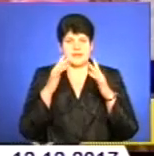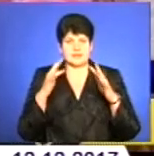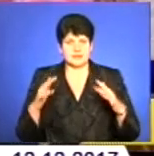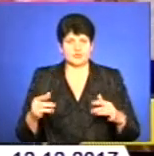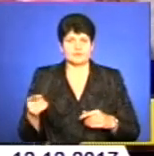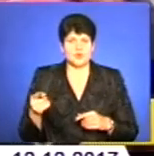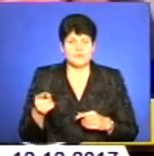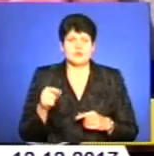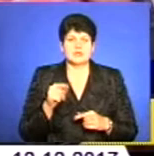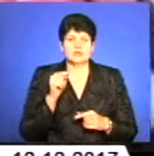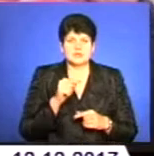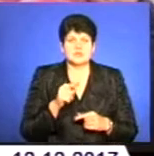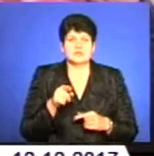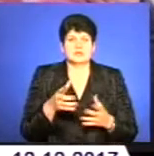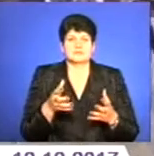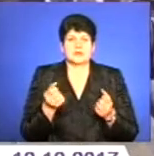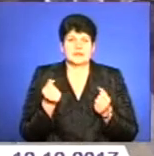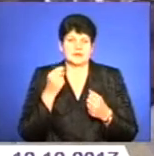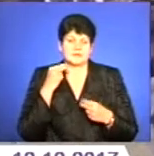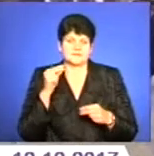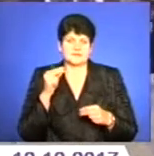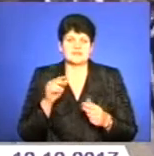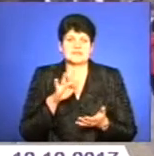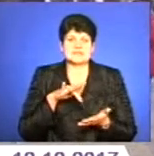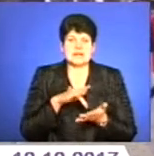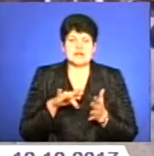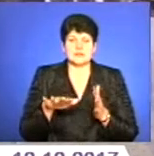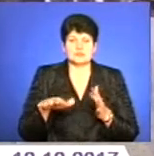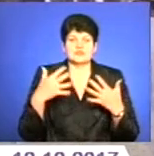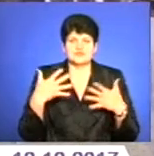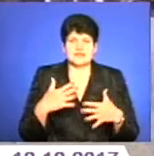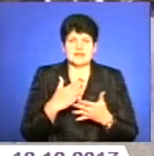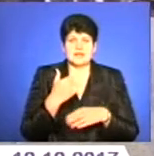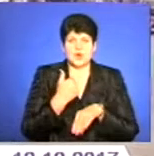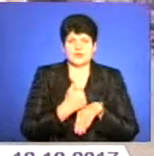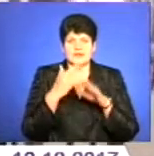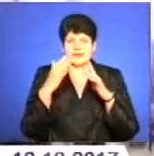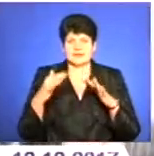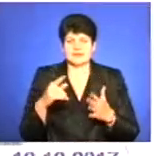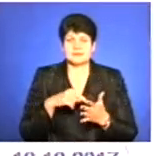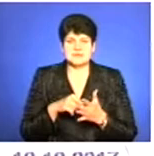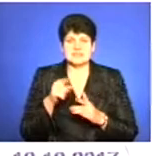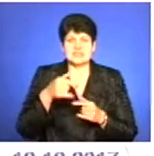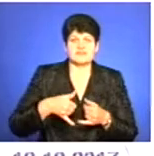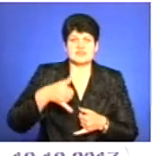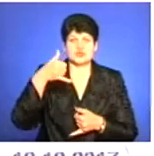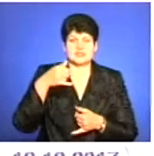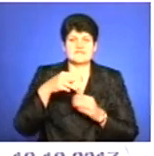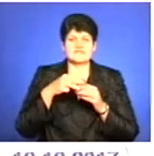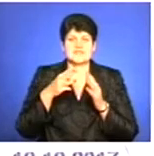тоді їх вийшли, вибирали найкращі. Також на центральній площі вже стоїть головна ялинка міста. Її висота